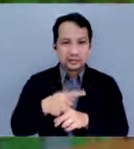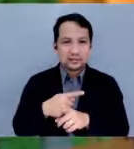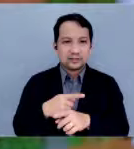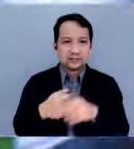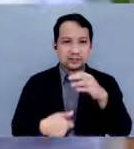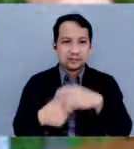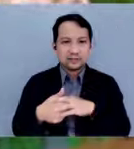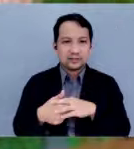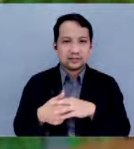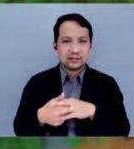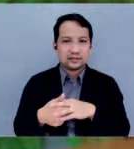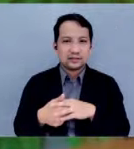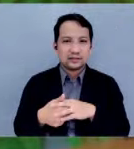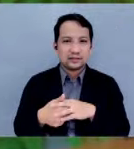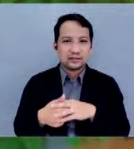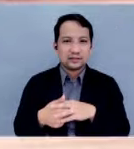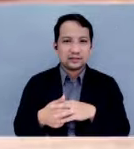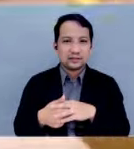baka maglupasay na.